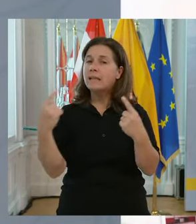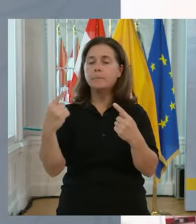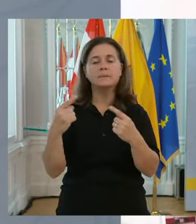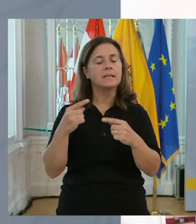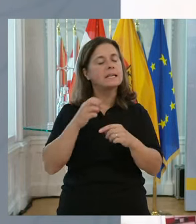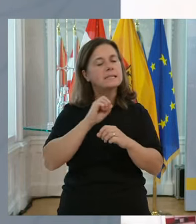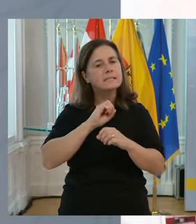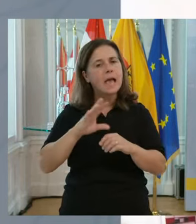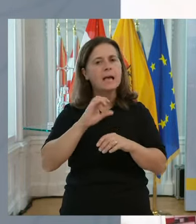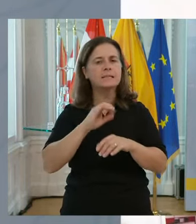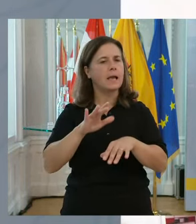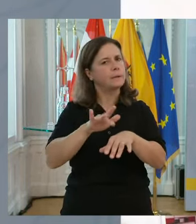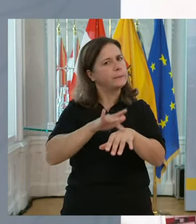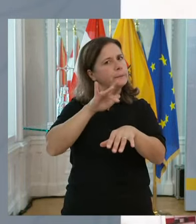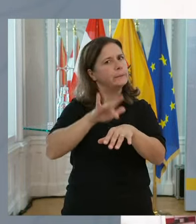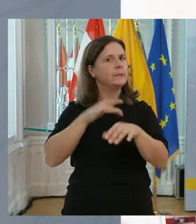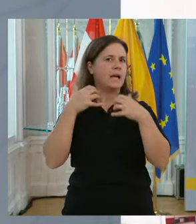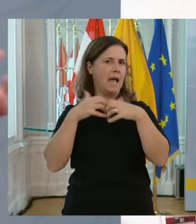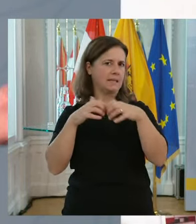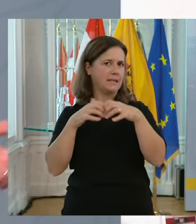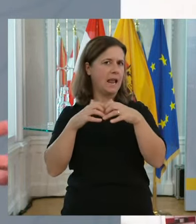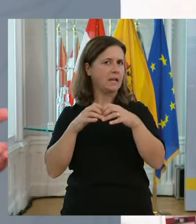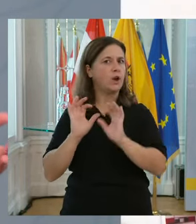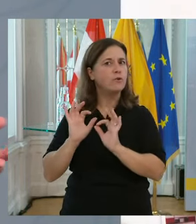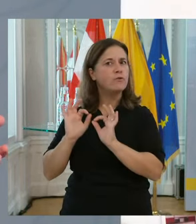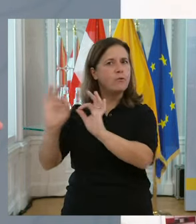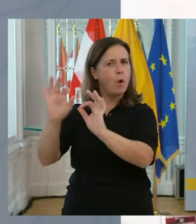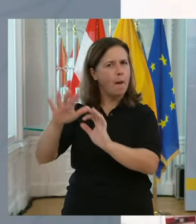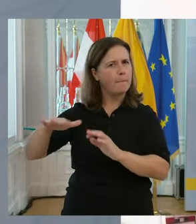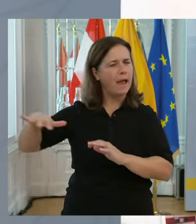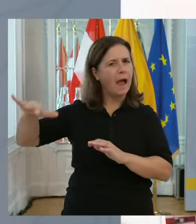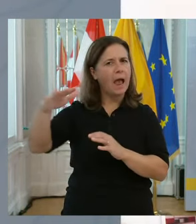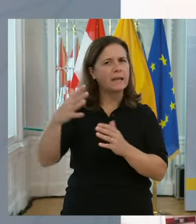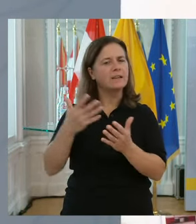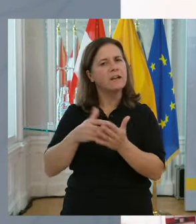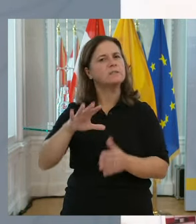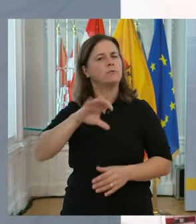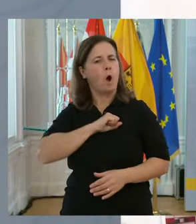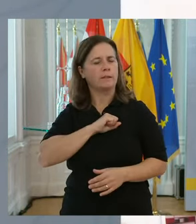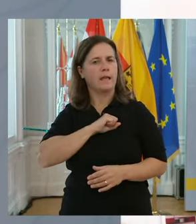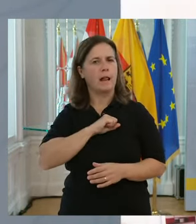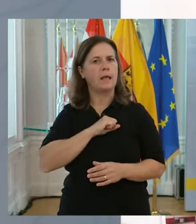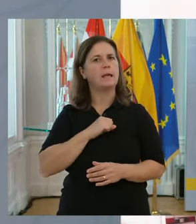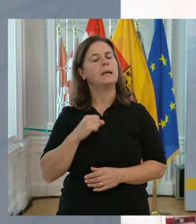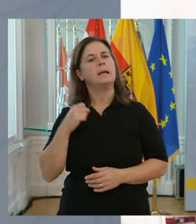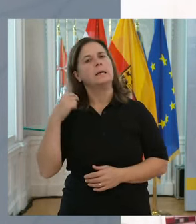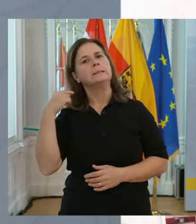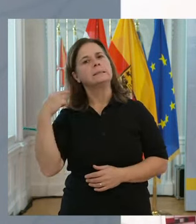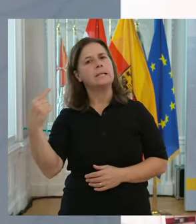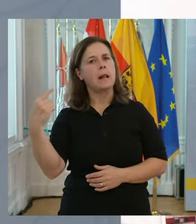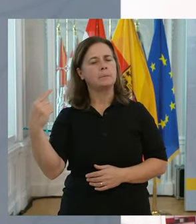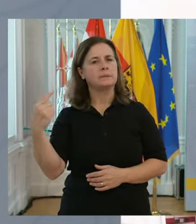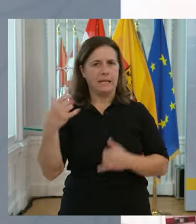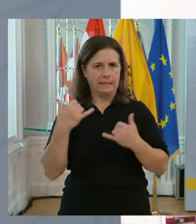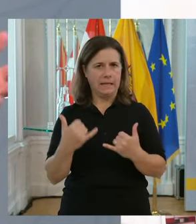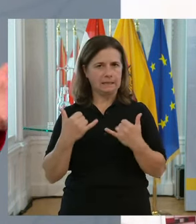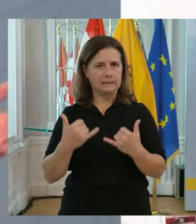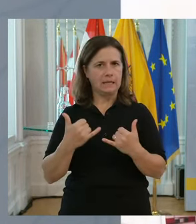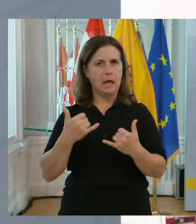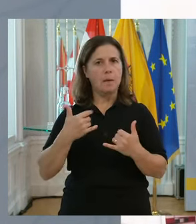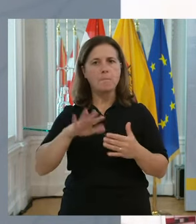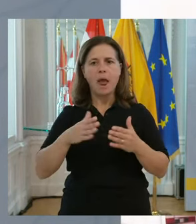sehr berührend geschildert, was das für ihren Bereich gebracht hat. Sie hat jetzt